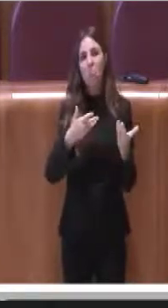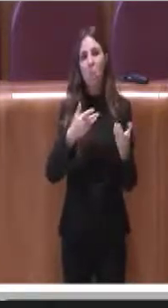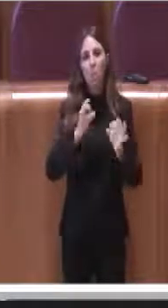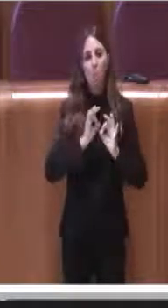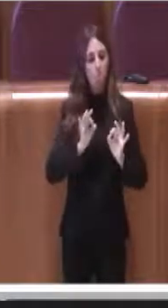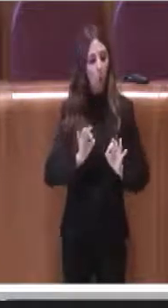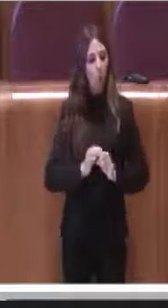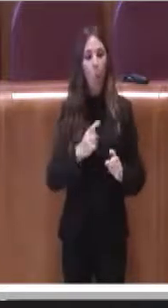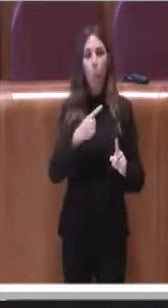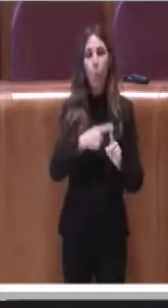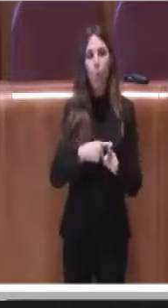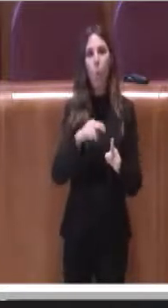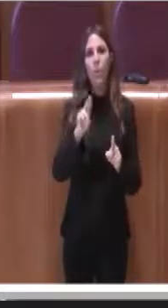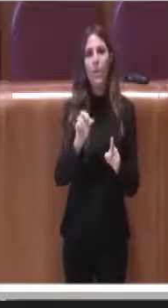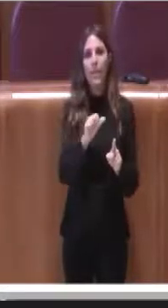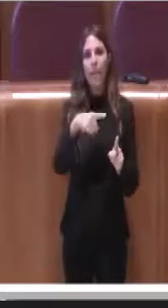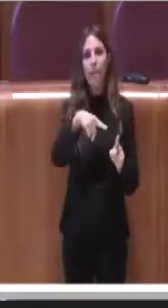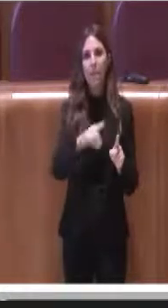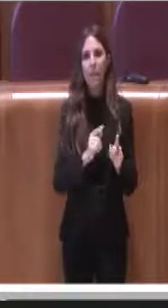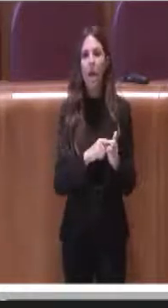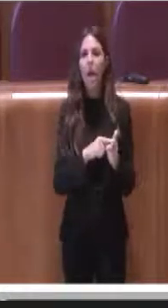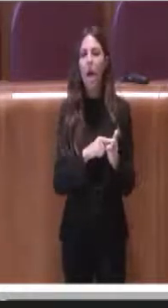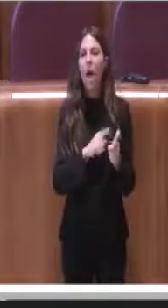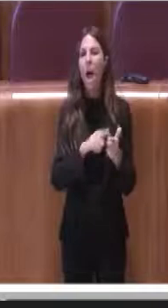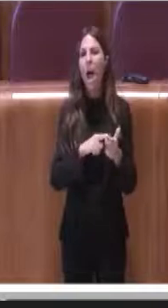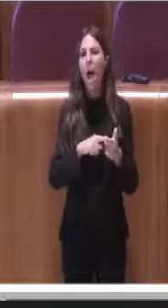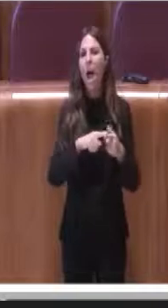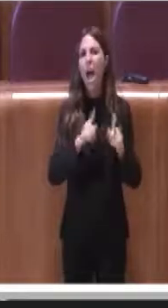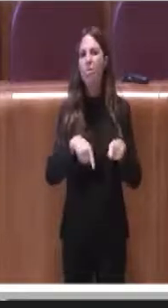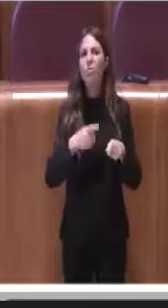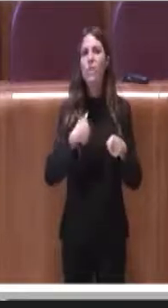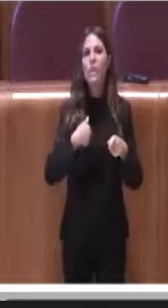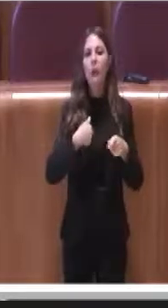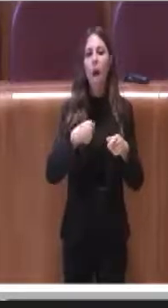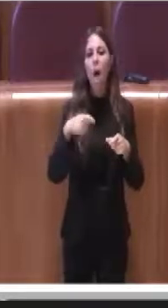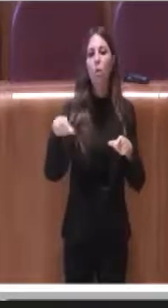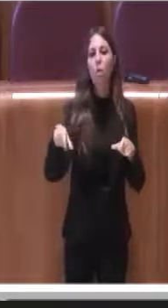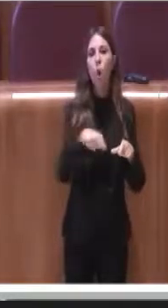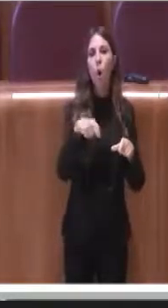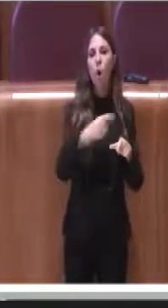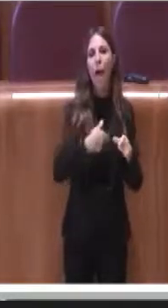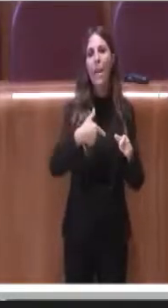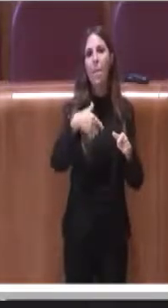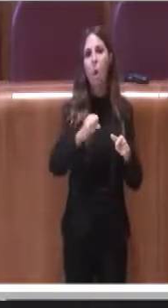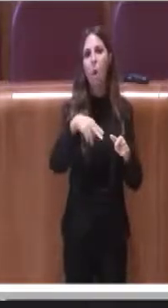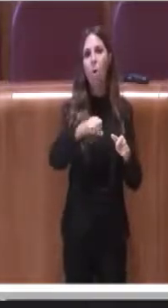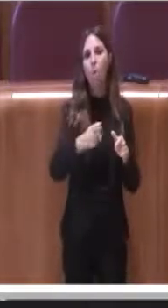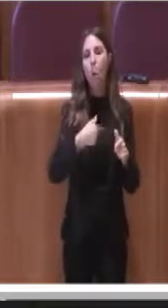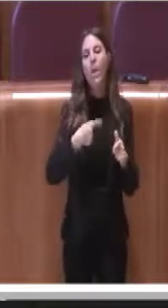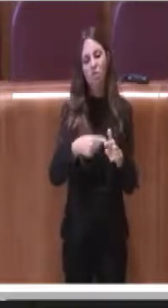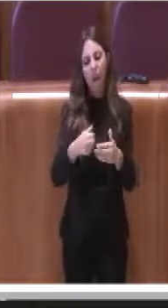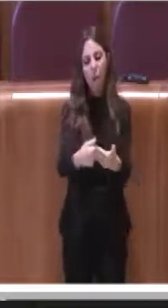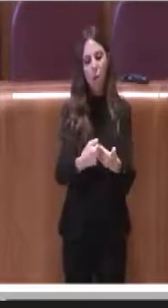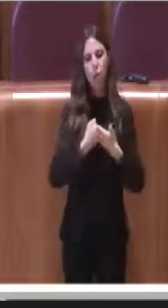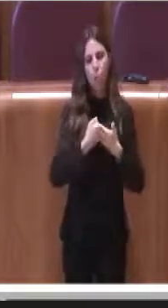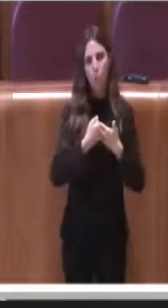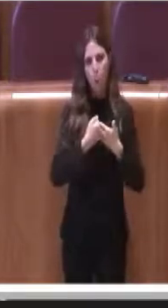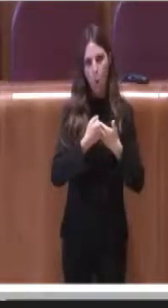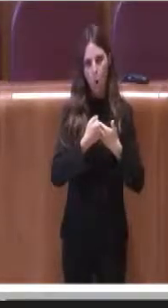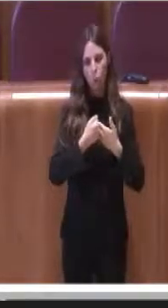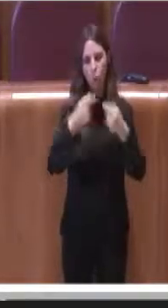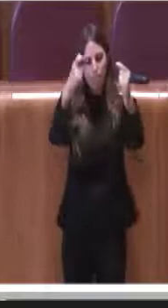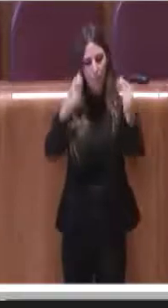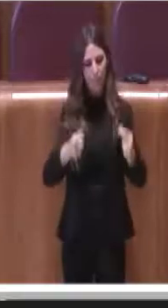Sogei SPA, il partner tecnologico di Agenzia delle Dogane e dei Monopoli, che ci ha supportato tantissimo nell'attivazione della piattaforma. Detto